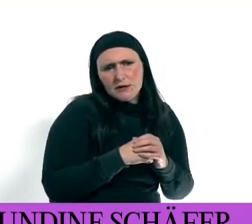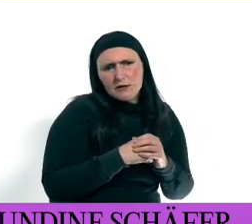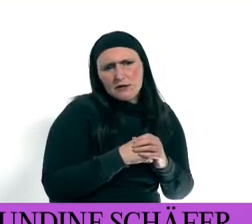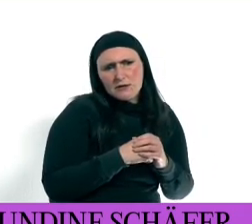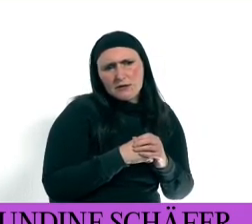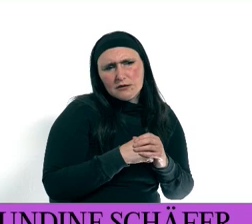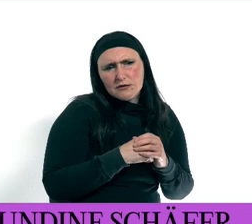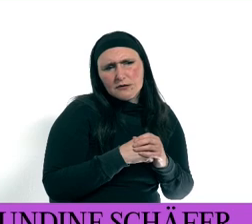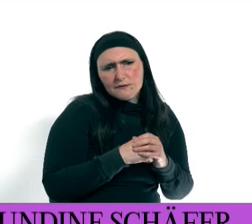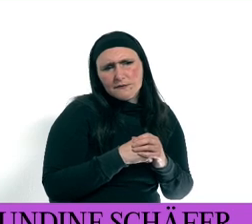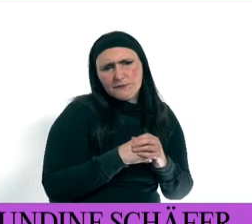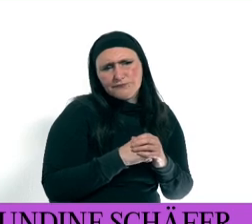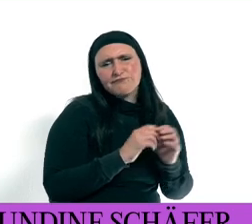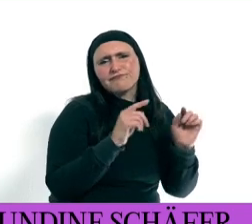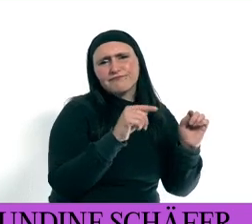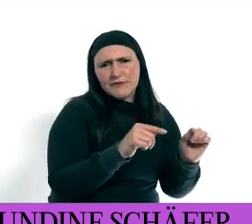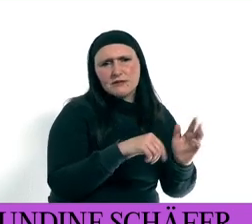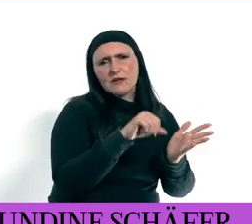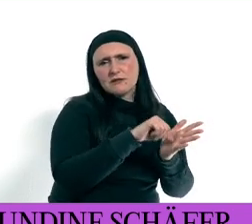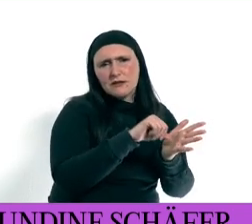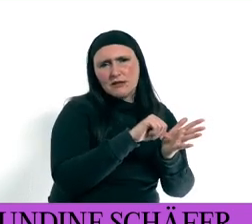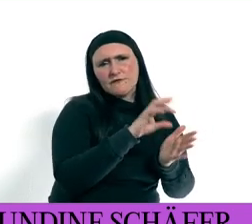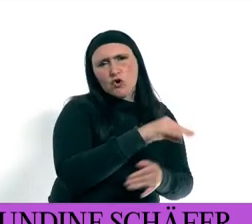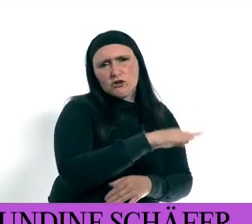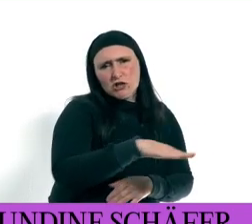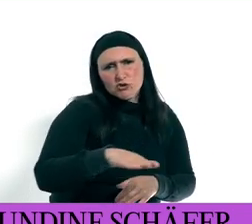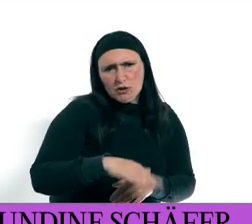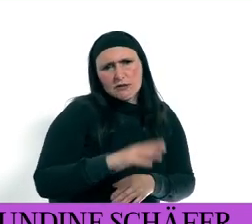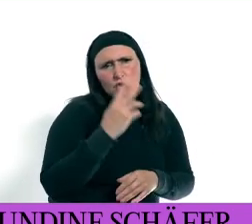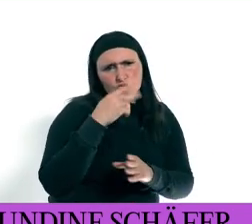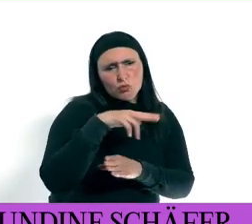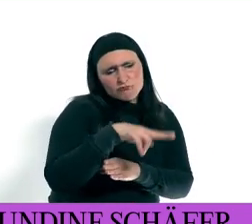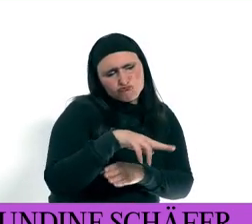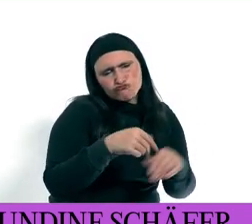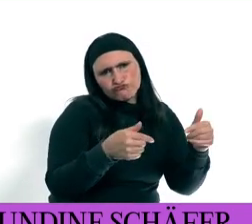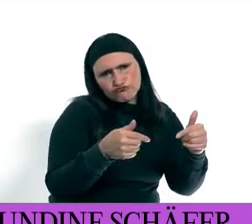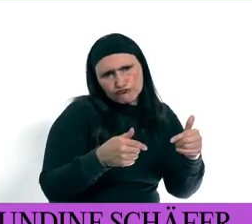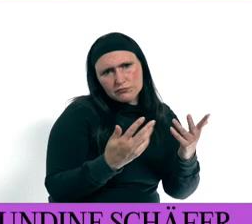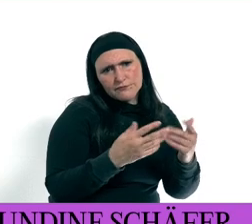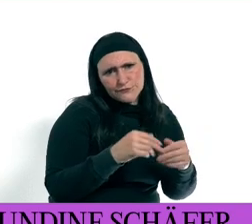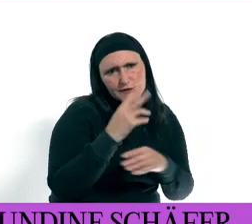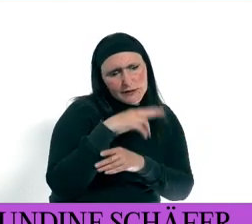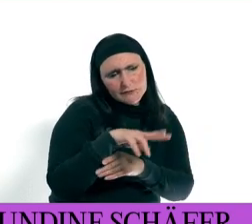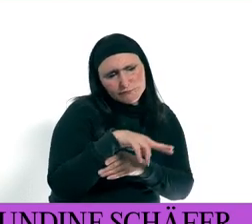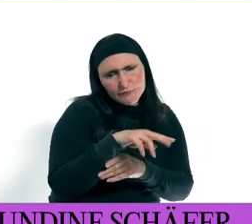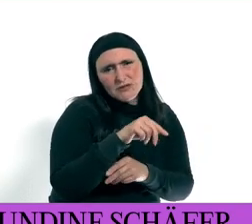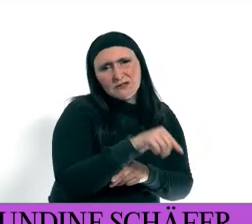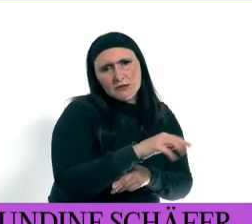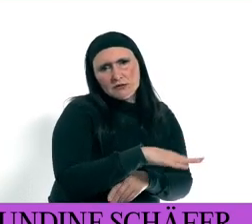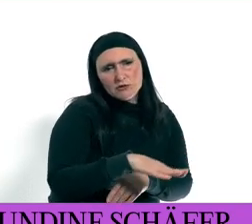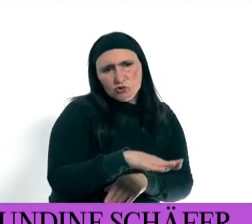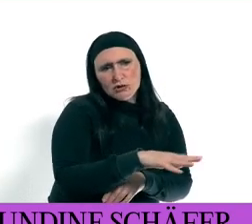another daycare center, children daycare center. Es gibt in einem Bezirk auch einen Kindergarten. Children are coming